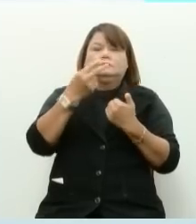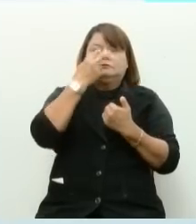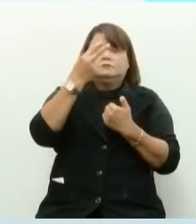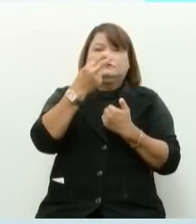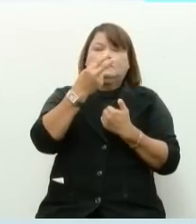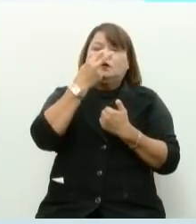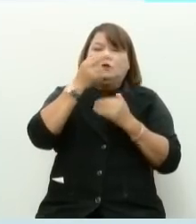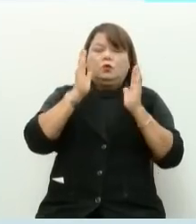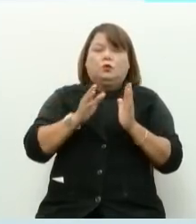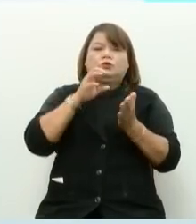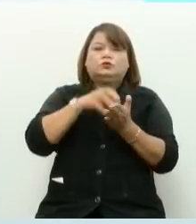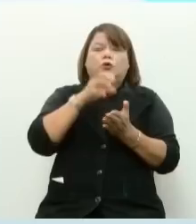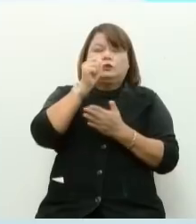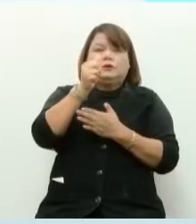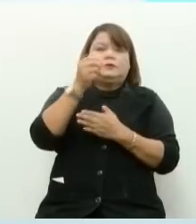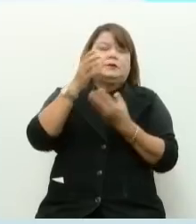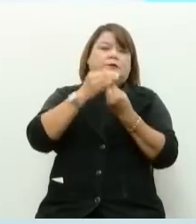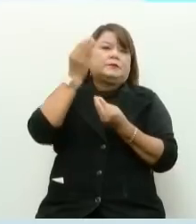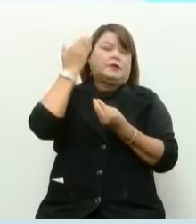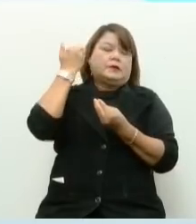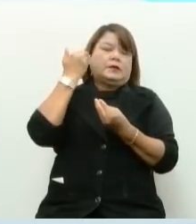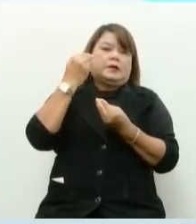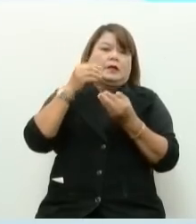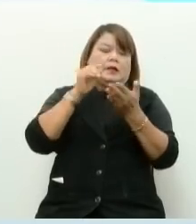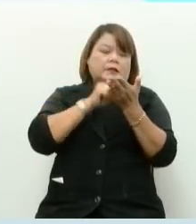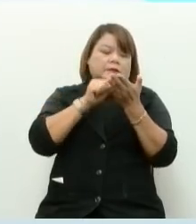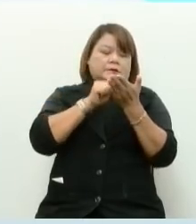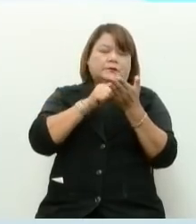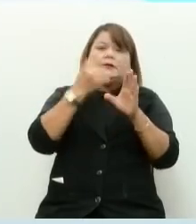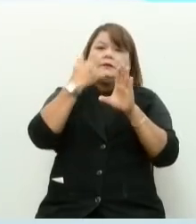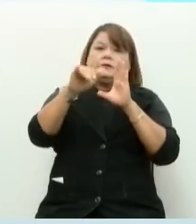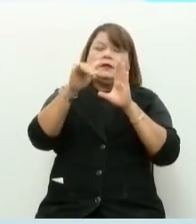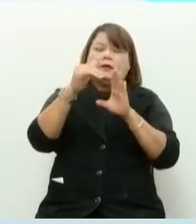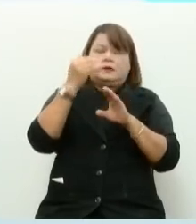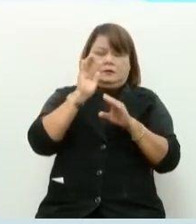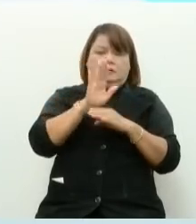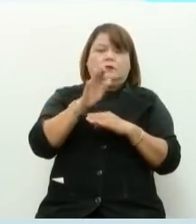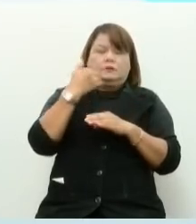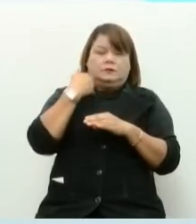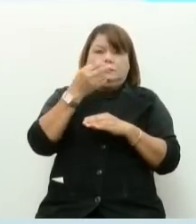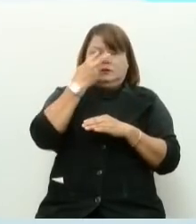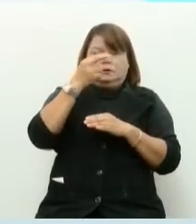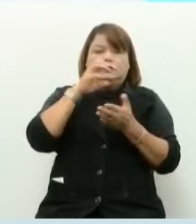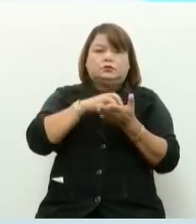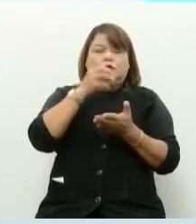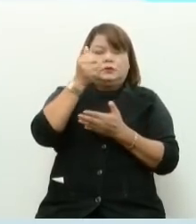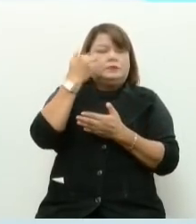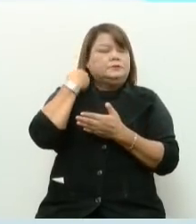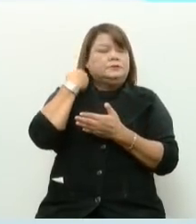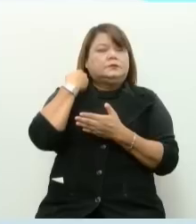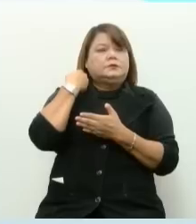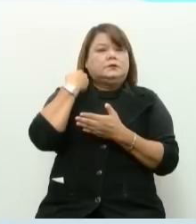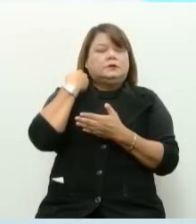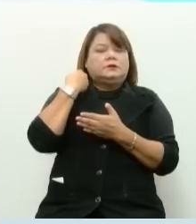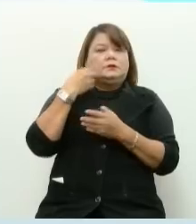วผู้โชคดีจากเมื่อสัปดาห์ที่แล้วกับกิจกรรมแชร์แอนแชร์ในรายการผู้เช้าข่าวสปทของเรานะคะสำหรับผู้โชคดีเมื่อสัปดาห์ที่แล้วค่ะนั่นคือคุณส